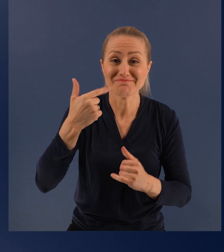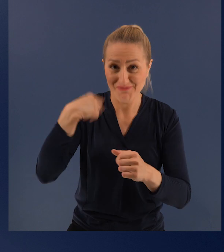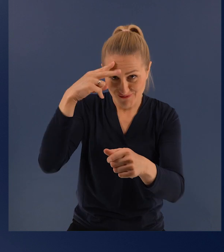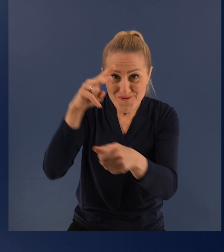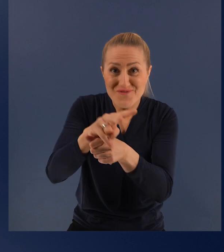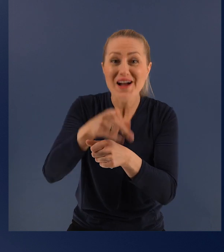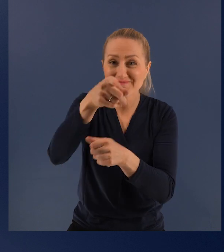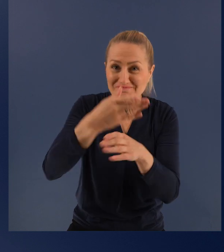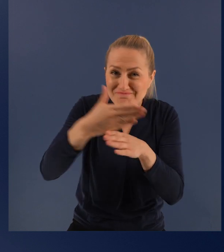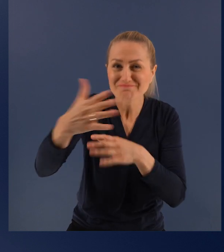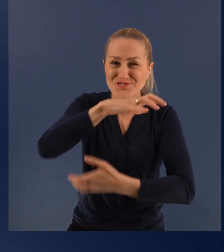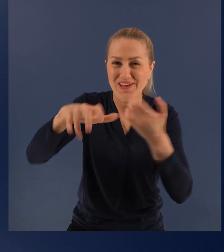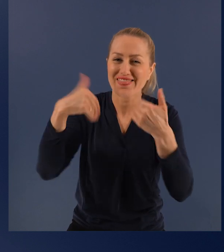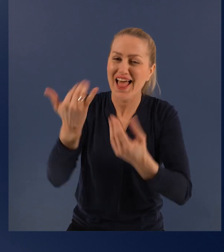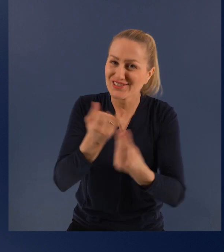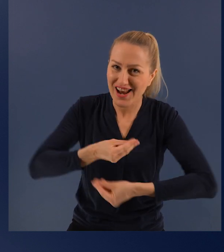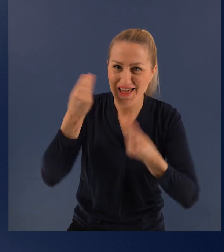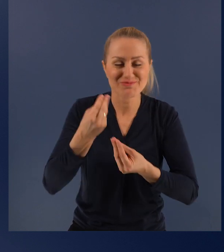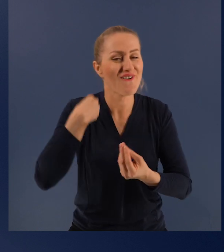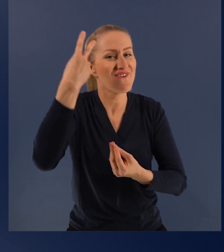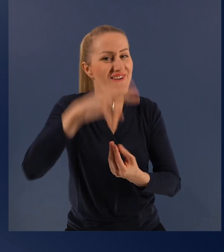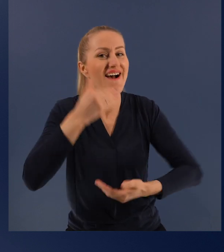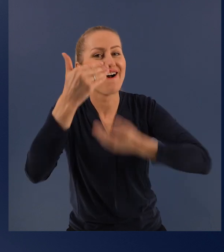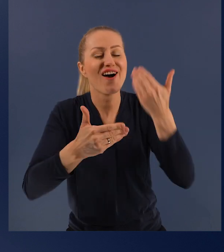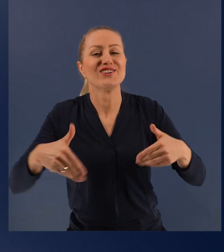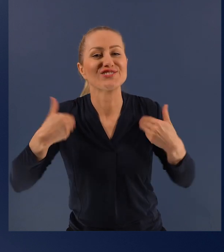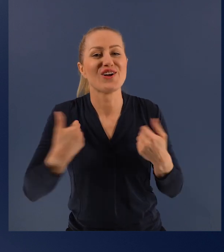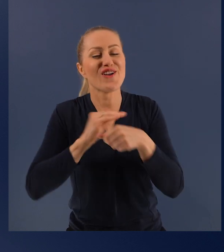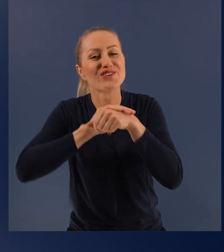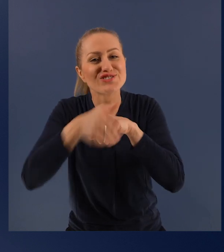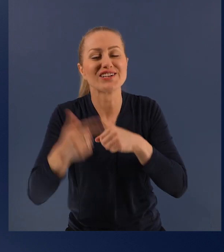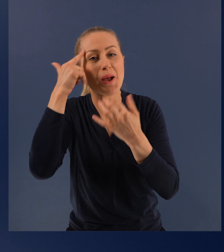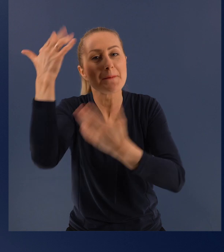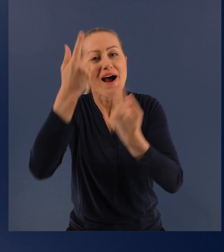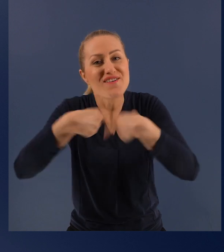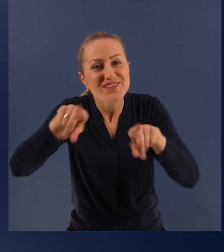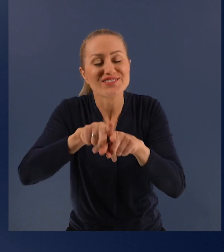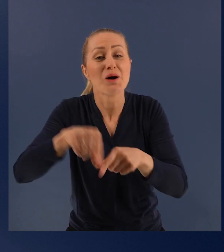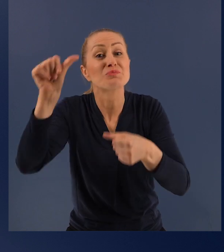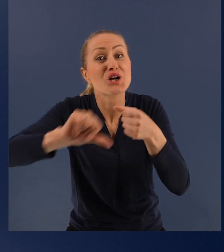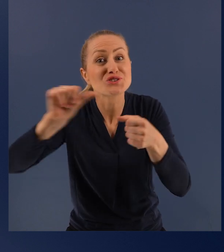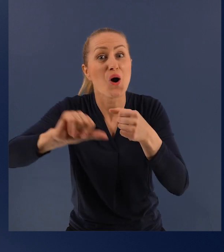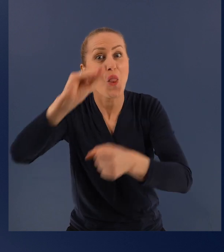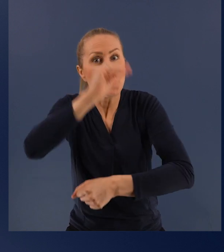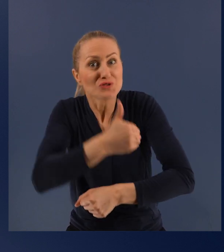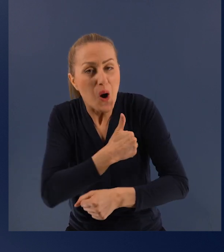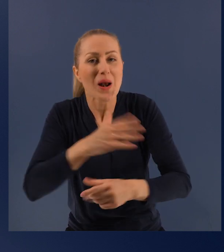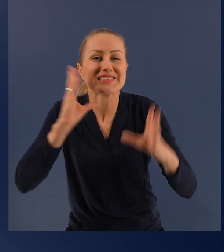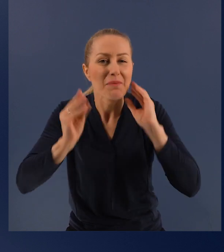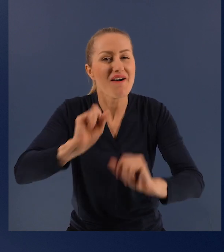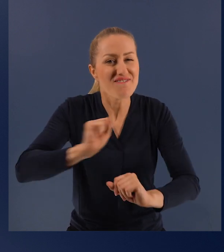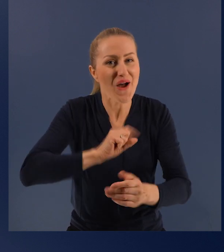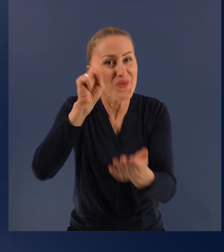że uczynicie go jeszcze lepszym. Jeszcze raz życzymy wam zdrowia, szczęścia, spełnienia marzeń, dobrej zabawy w przedszkolu i